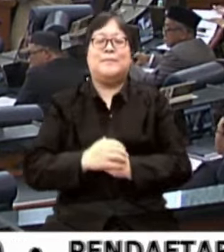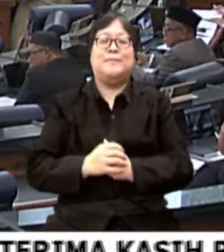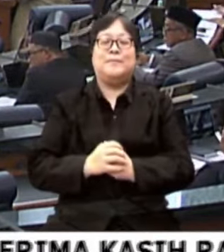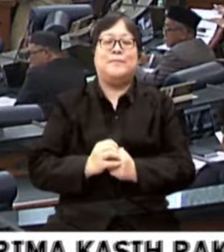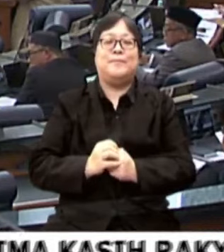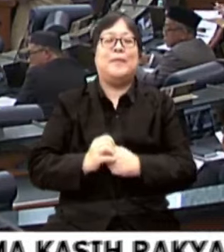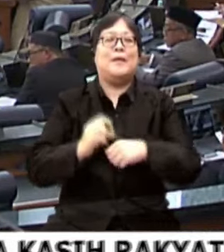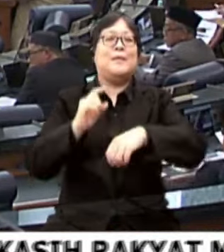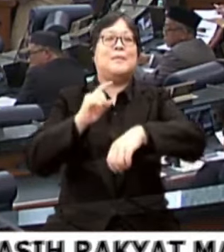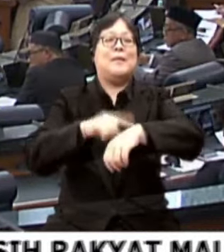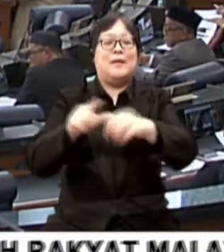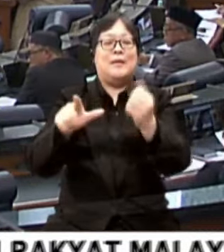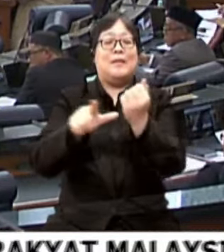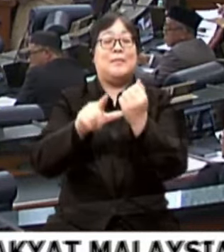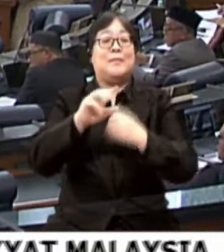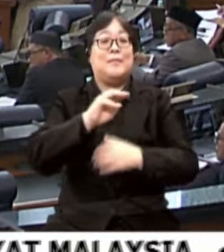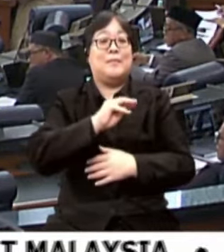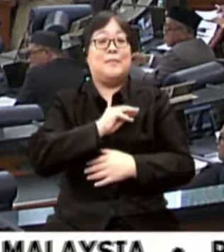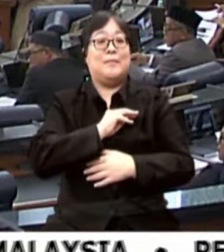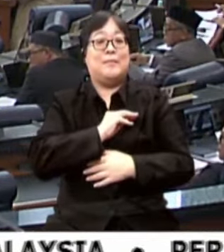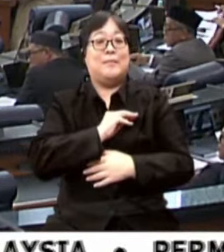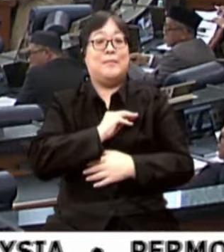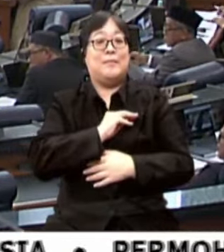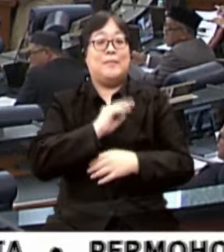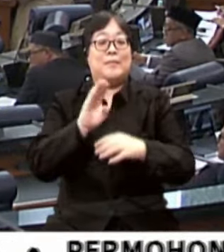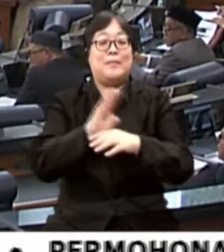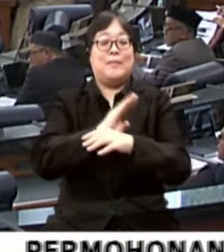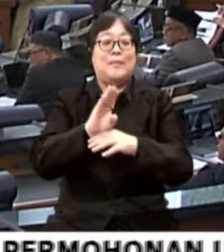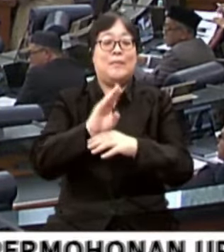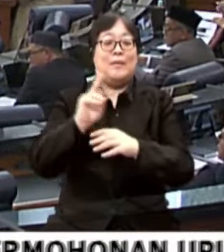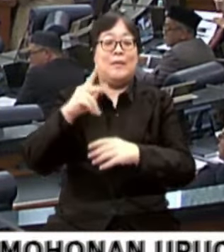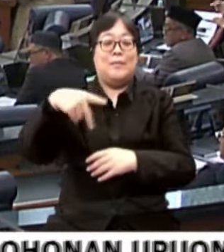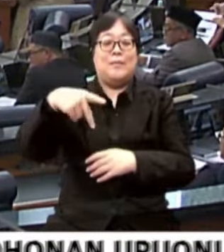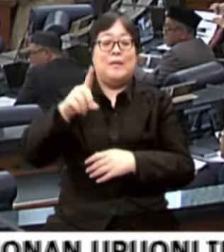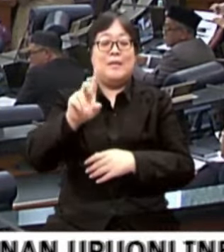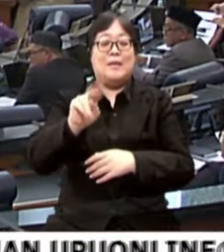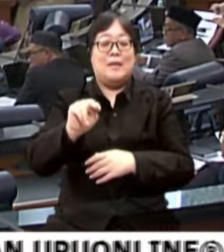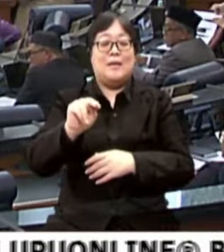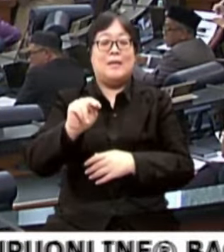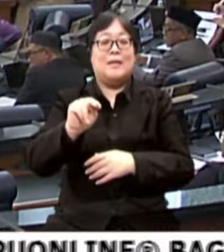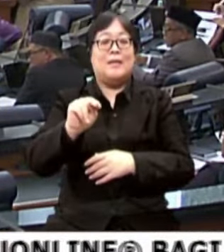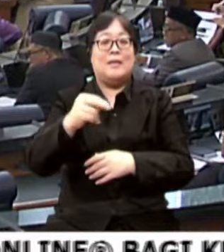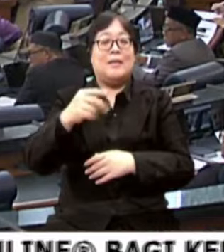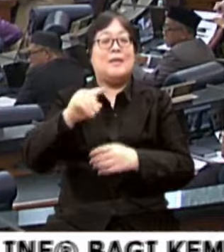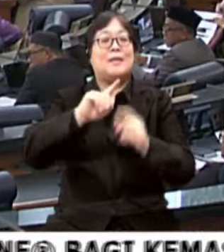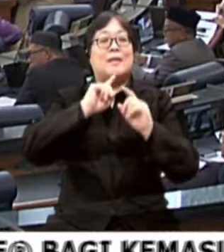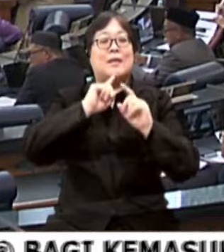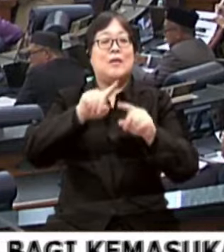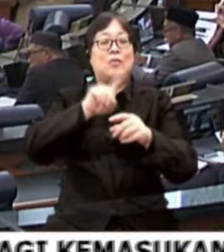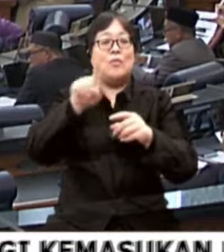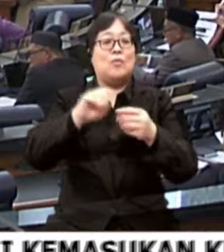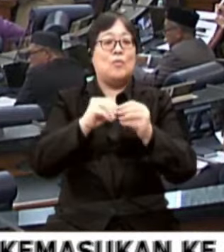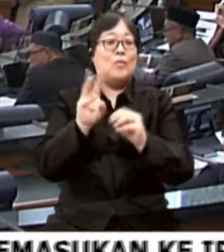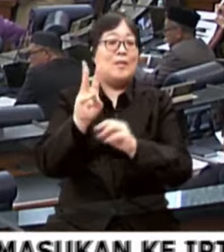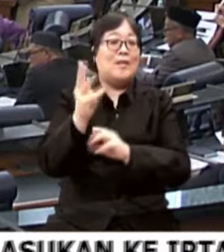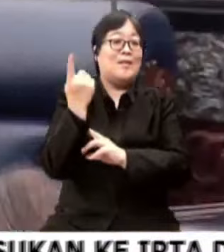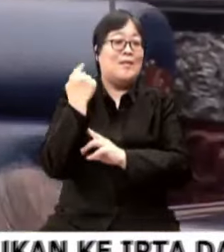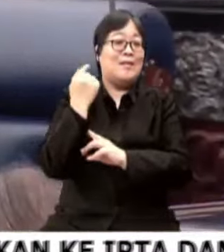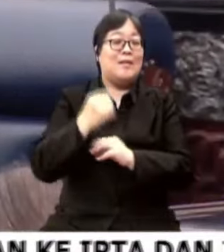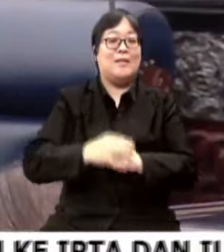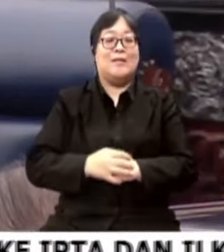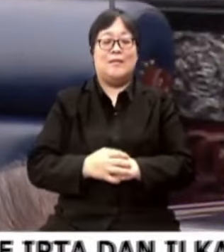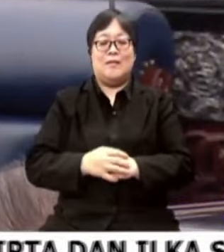masuk timbalan menteri eh perdagangan dalam negeri dan Kausar hidup jawab seolah numbuh enam tadi